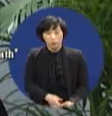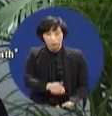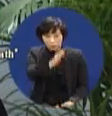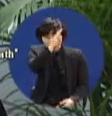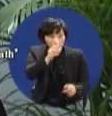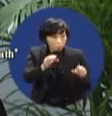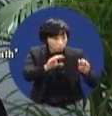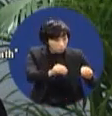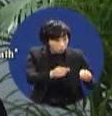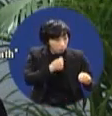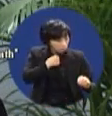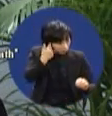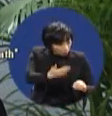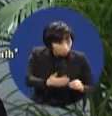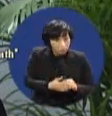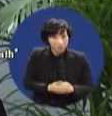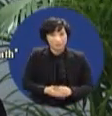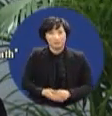낫기를 원하느냐?